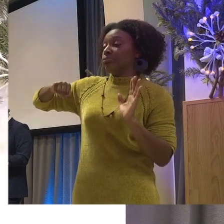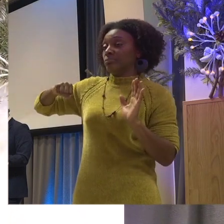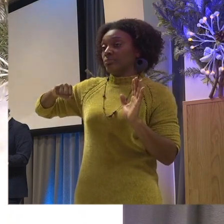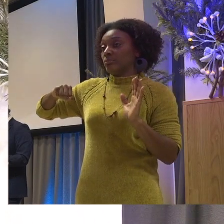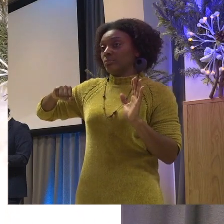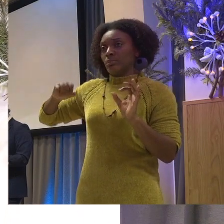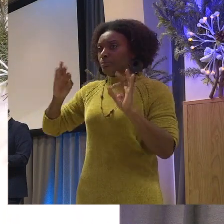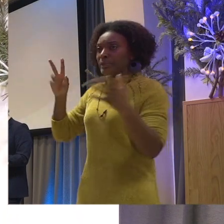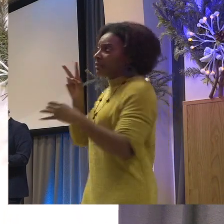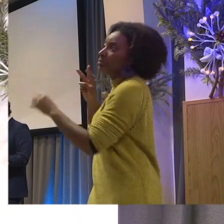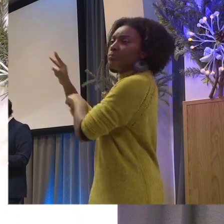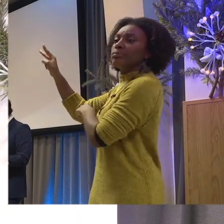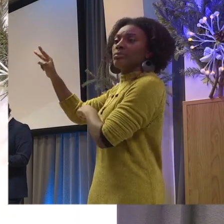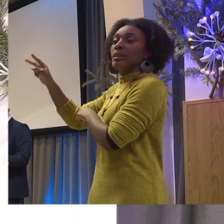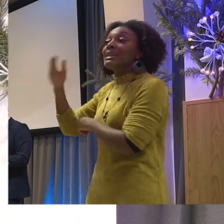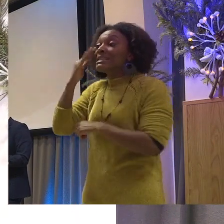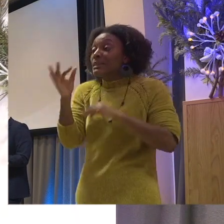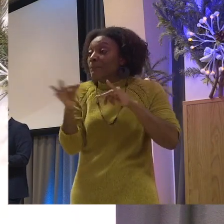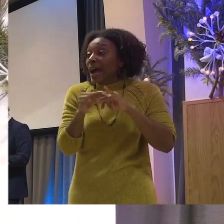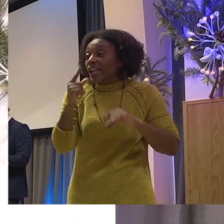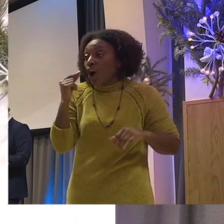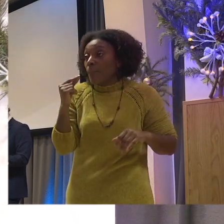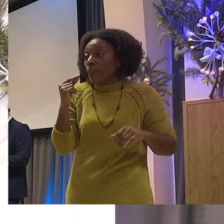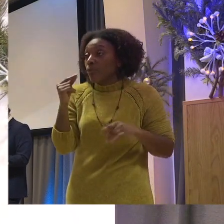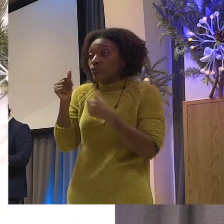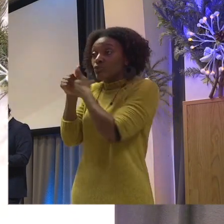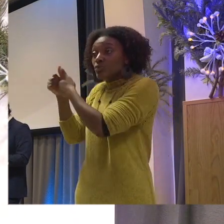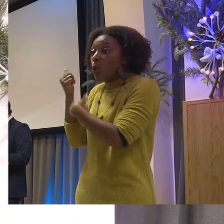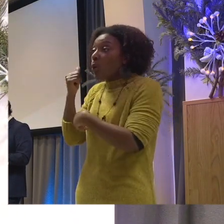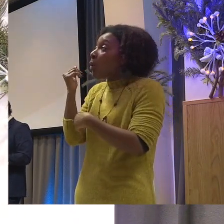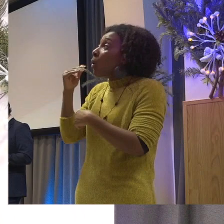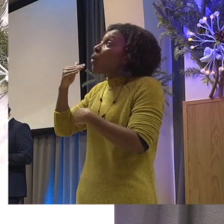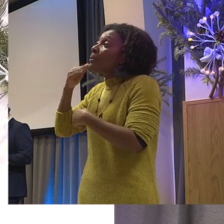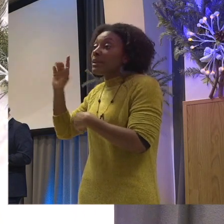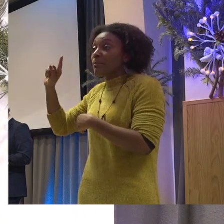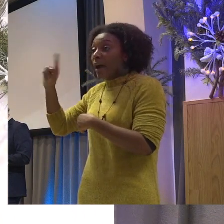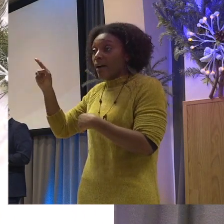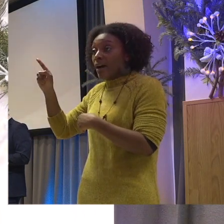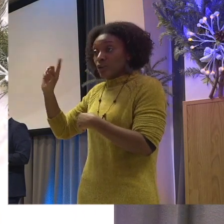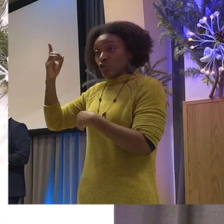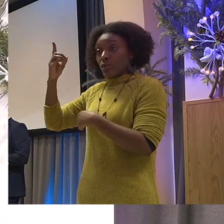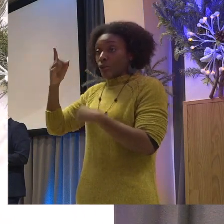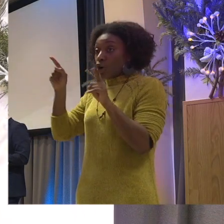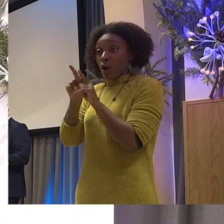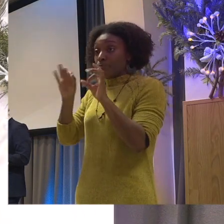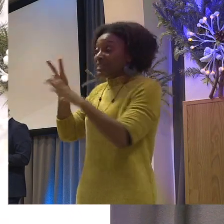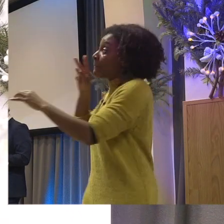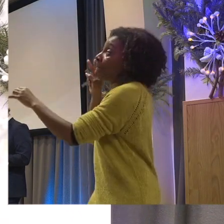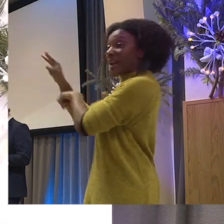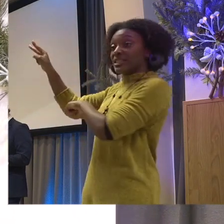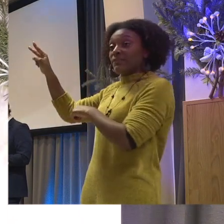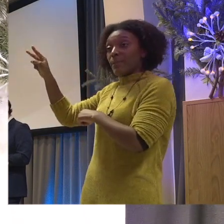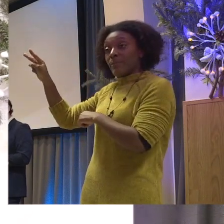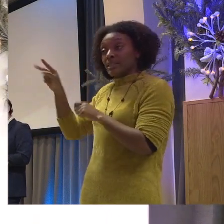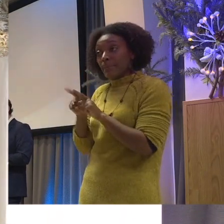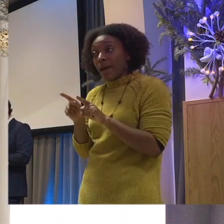son rôle, ses prières sont entendues. Quand un mari ne remplit pas son rôle, ses prières ne sont pas écoutées